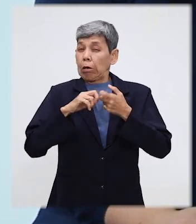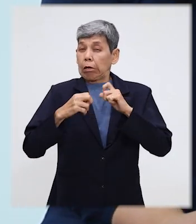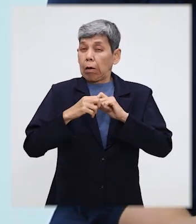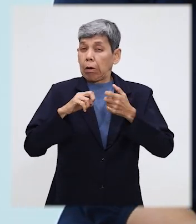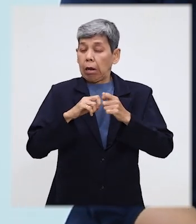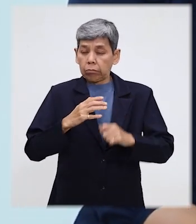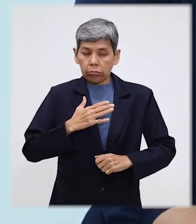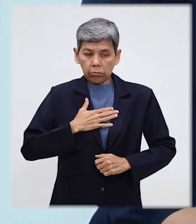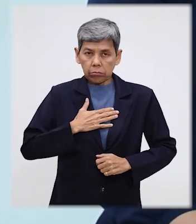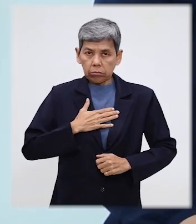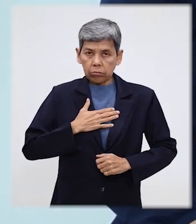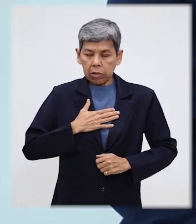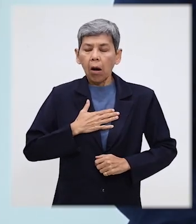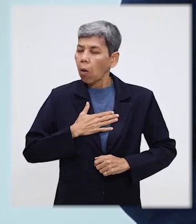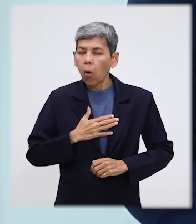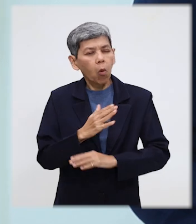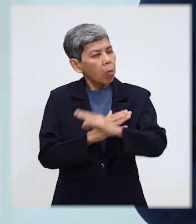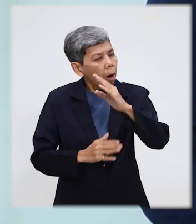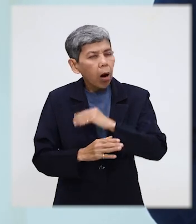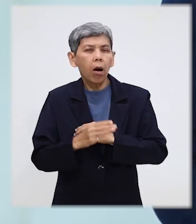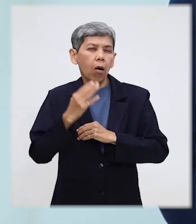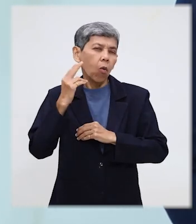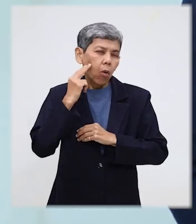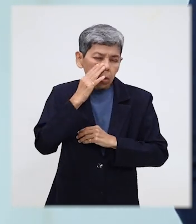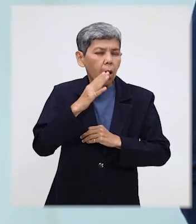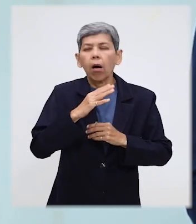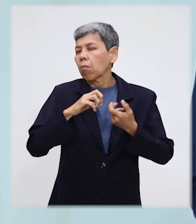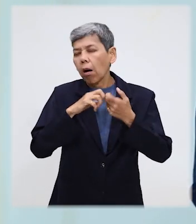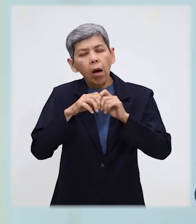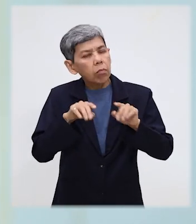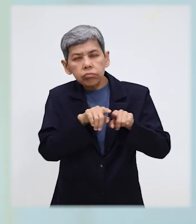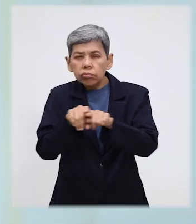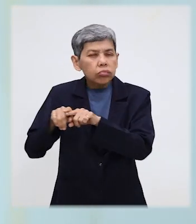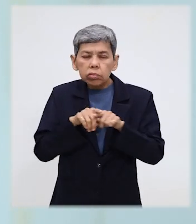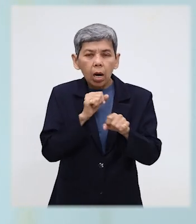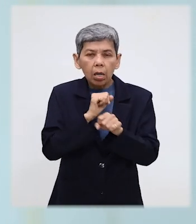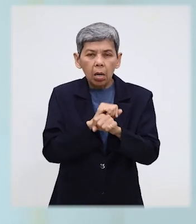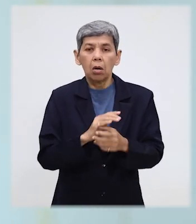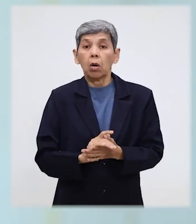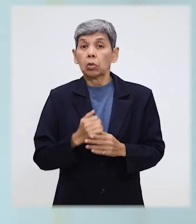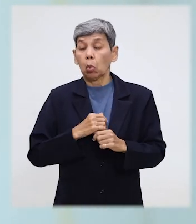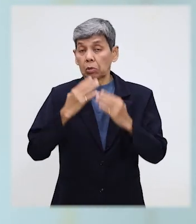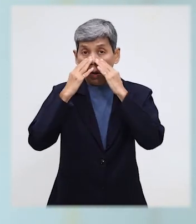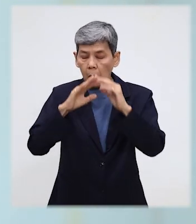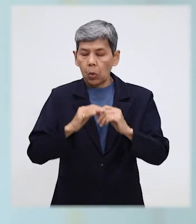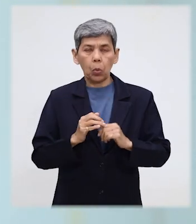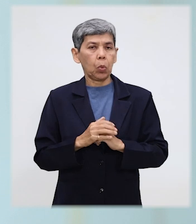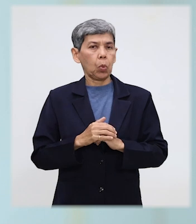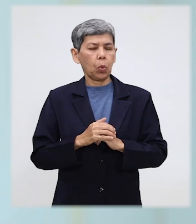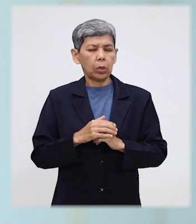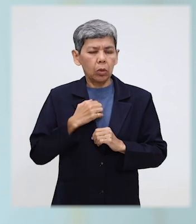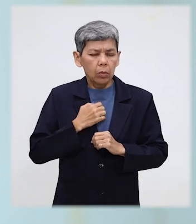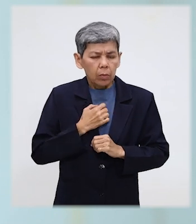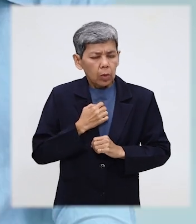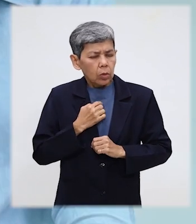เนี่ยไม่ใช่เพราะพวกเราได้รับผลกระทบแต่ว่าคนพิการเนี่ยได้รับผลกระทบหนักเลยเพราะว่าเขาโดยเฉพาะคนพิการทางสายตาเนี่ยเขาใช้สัม